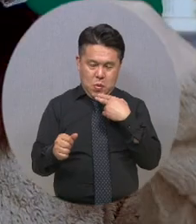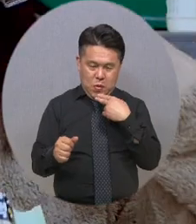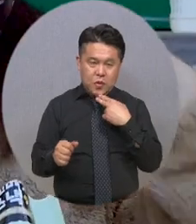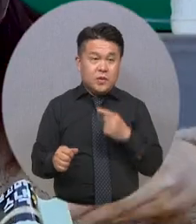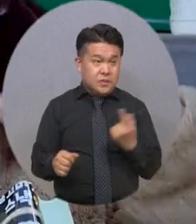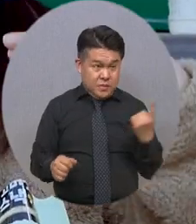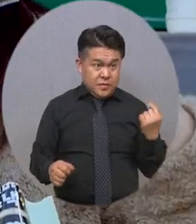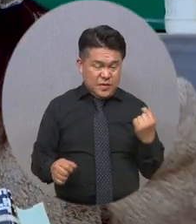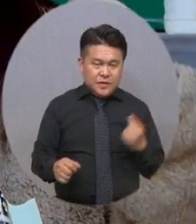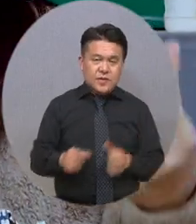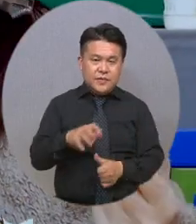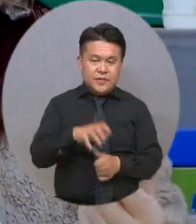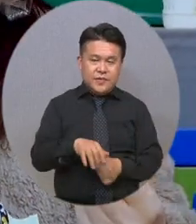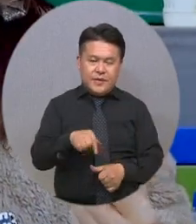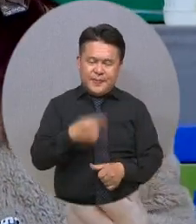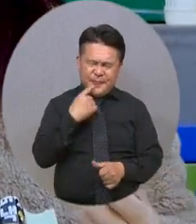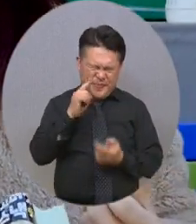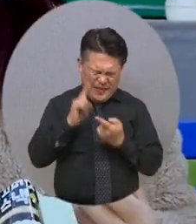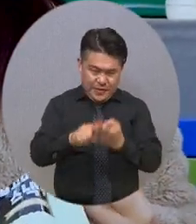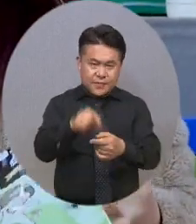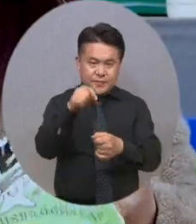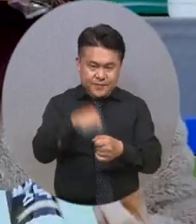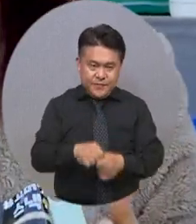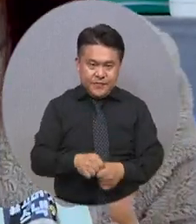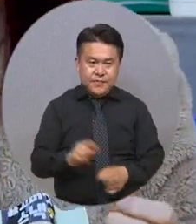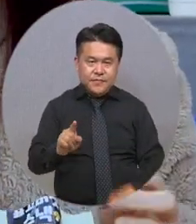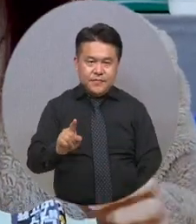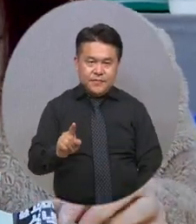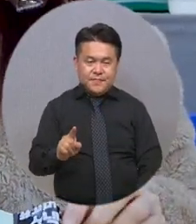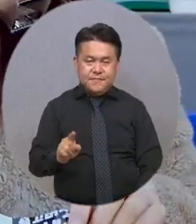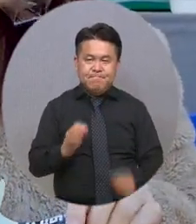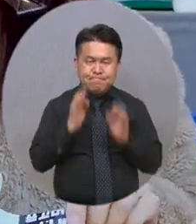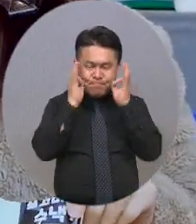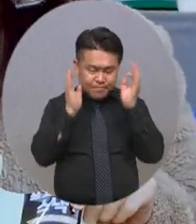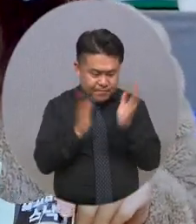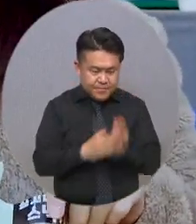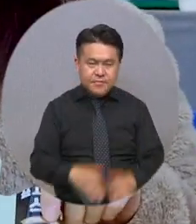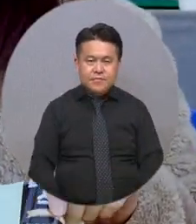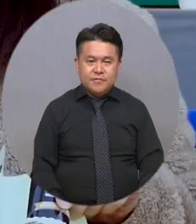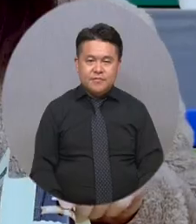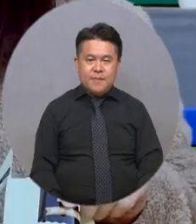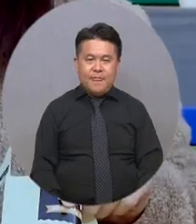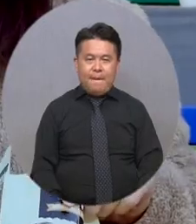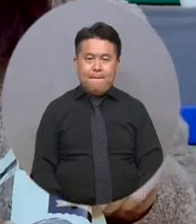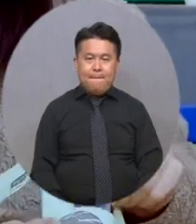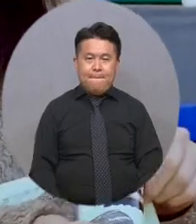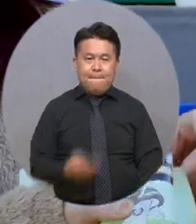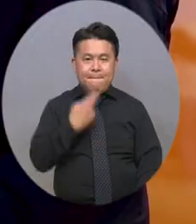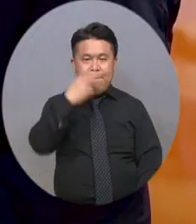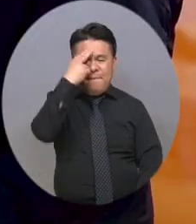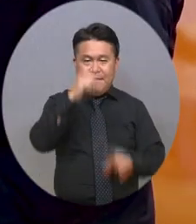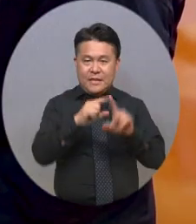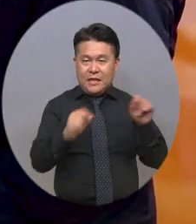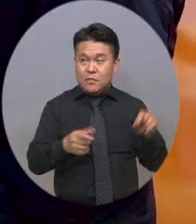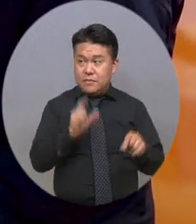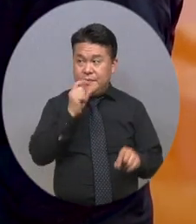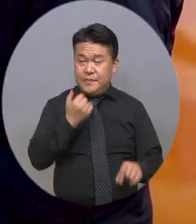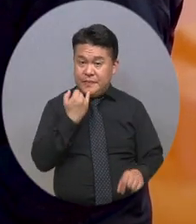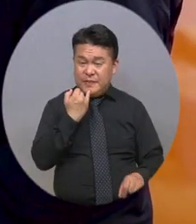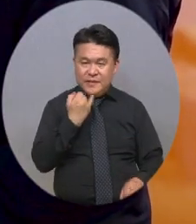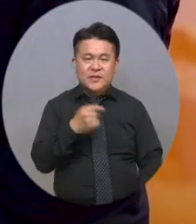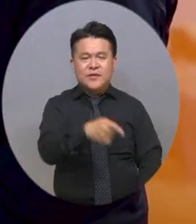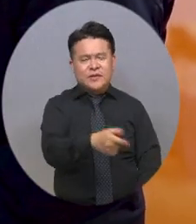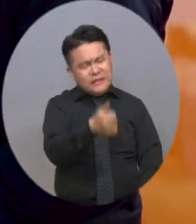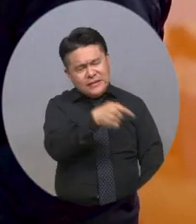정말 표고 본연의 맛을 살리기 위해서 저희가. 아, 집중을 그래요? 했습니다. 우리 맛엔 좋은데. 이거 표현이 좋겠는데? 요게 요게트 한